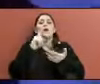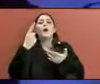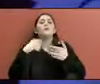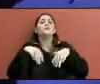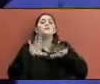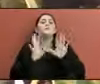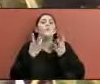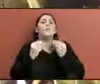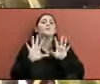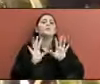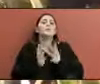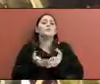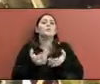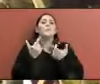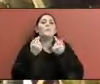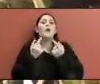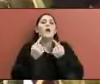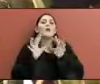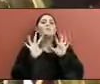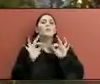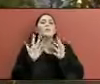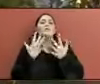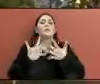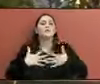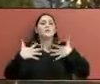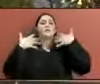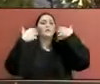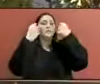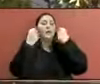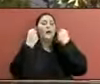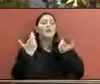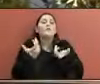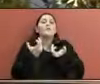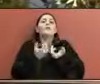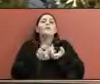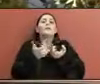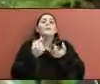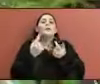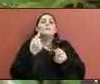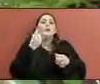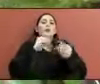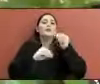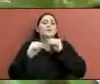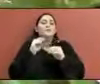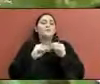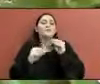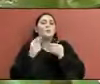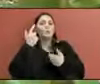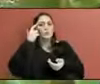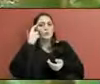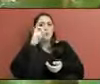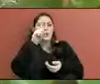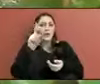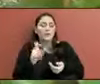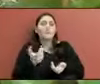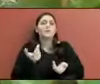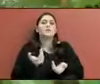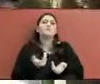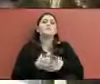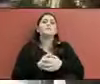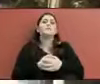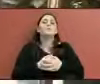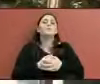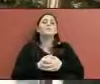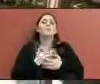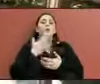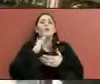Orada biraz böyle sağlıklarıyla ilgili de bir katkı sunabilir miyiz diye düşünürken ekip arkadaşlarımız